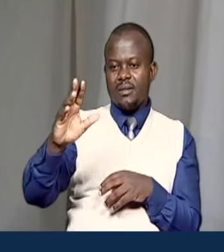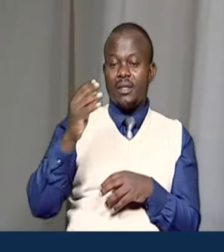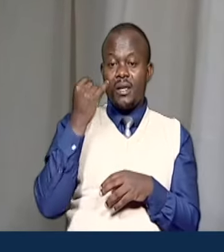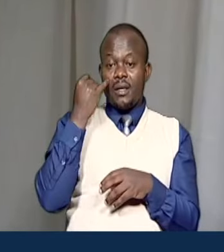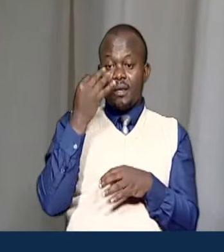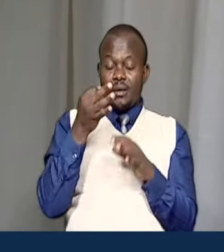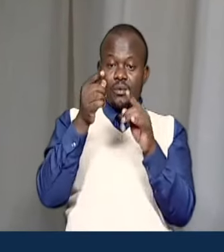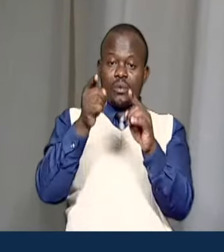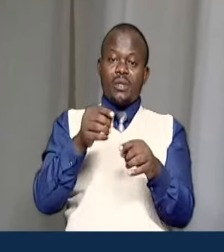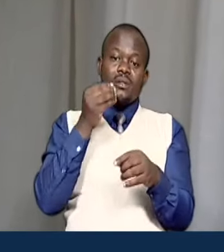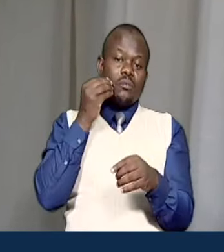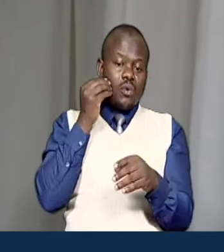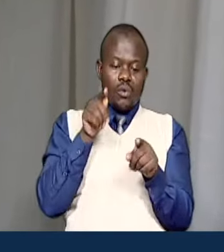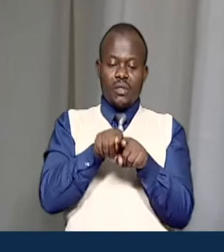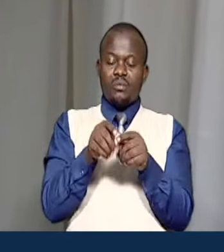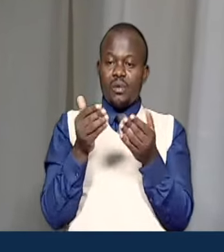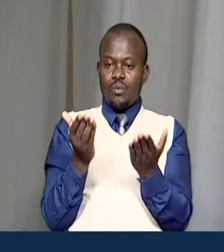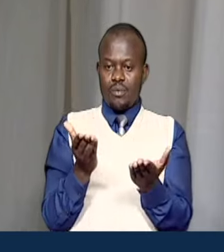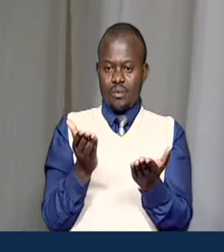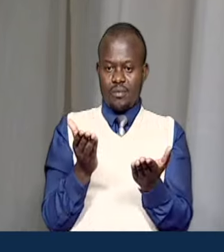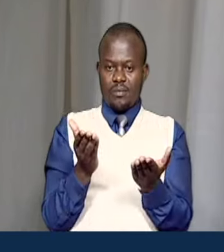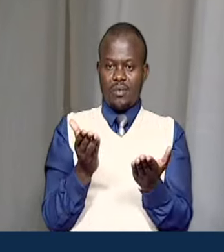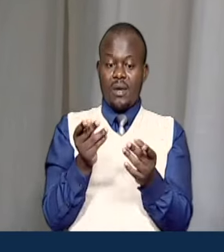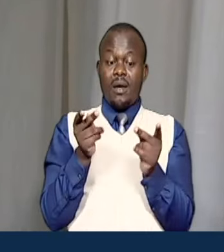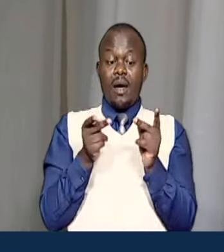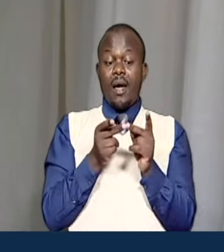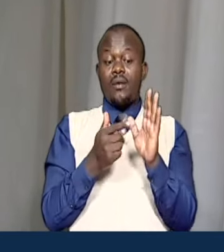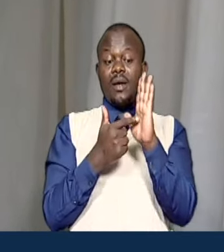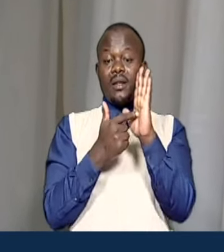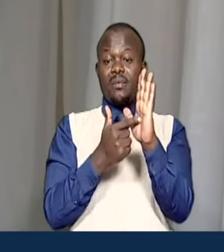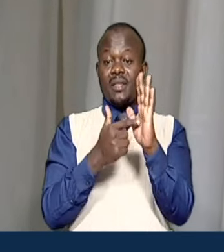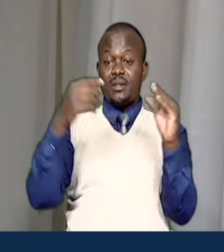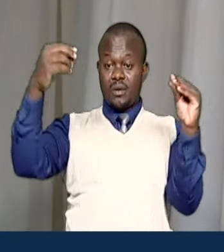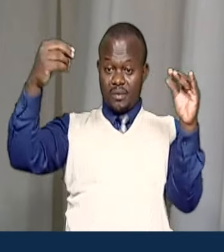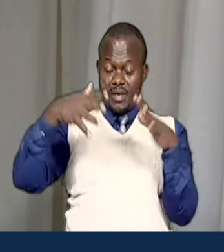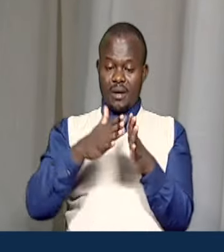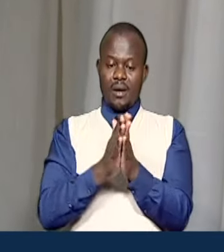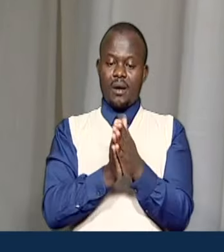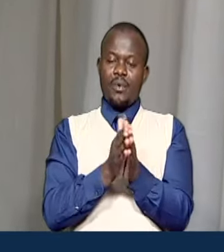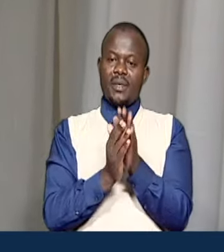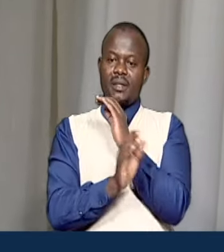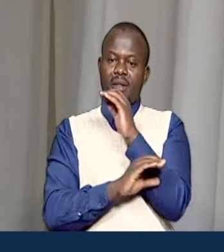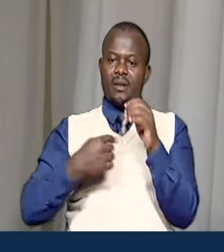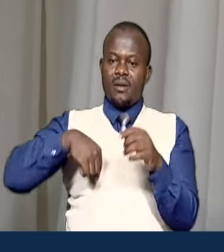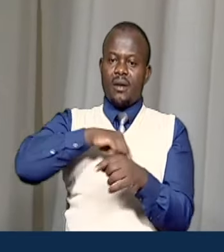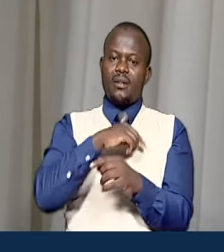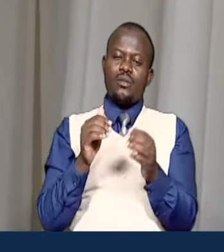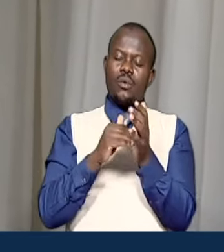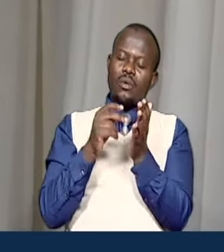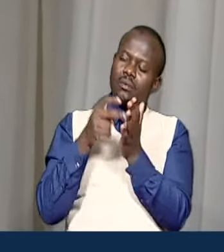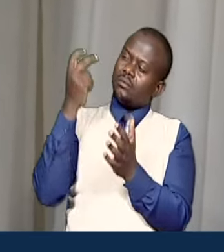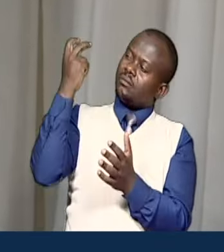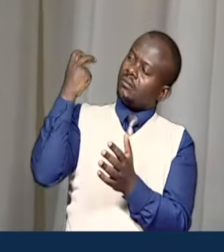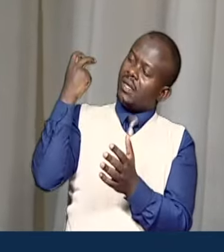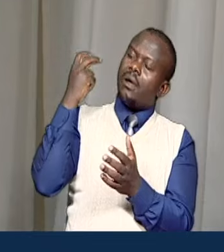mu rugo nk'uru turimo ahari ibimenyetso bifatika by'amateka yacu twongera gusubiza